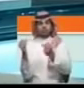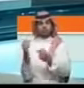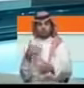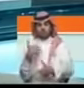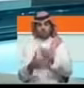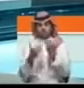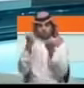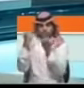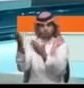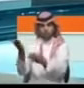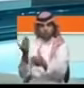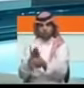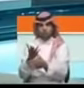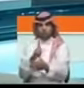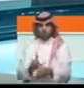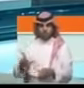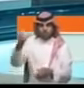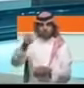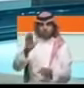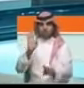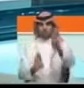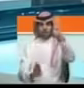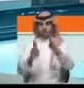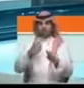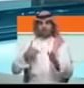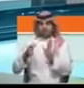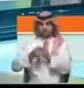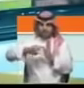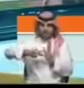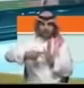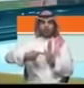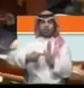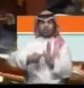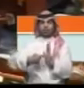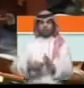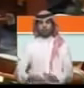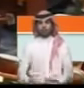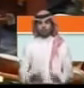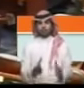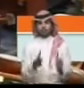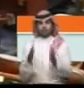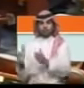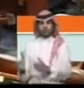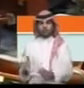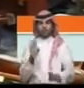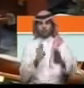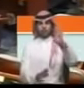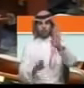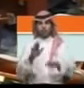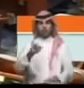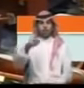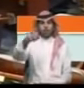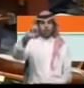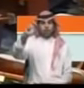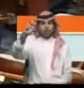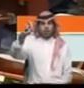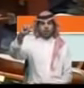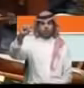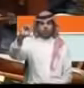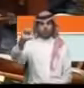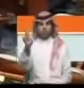تهنئة نظيره بالنتيجة التي تحققت. وافق برلمان مقدونيا على تعديل